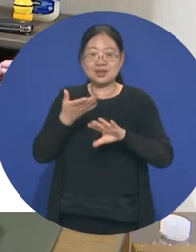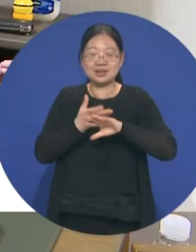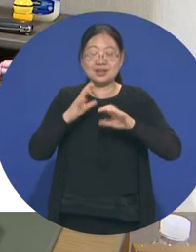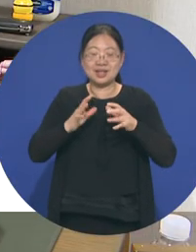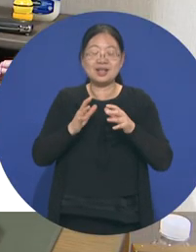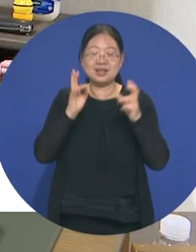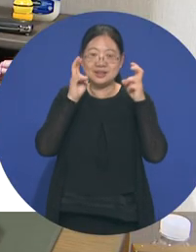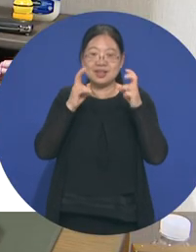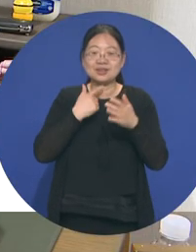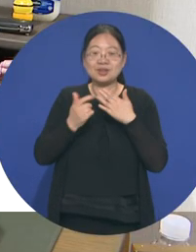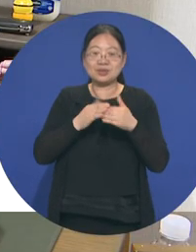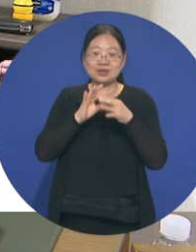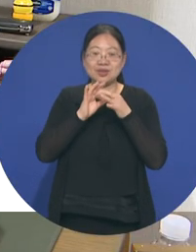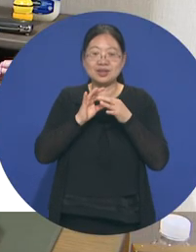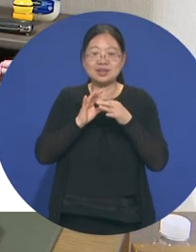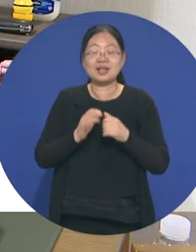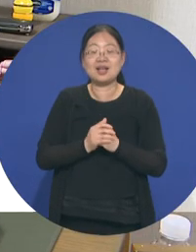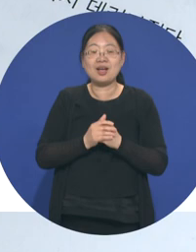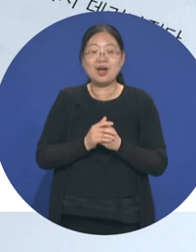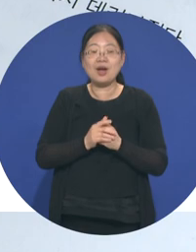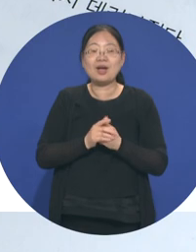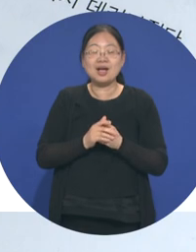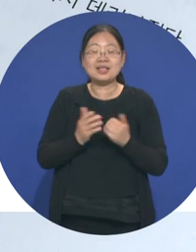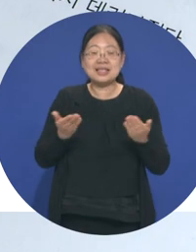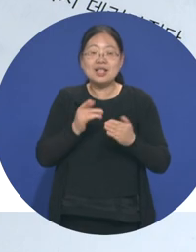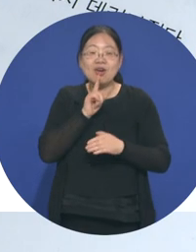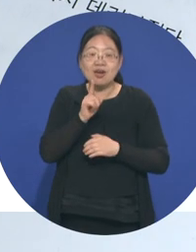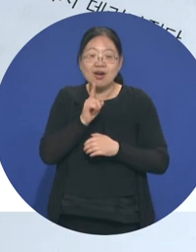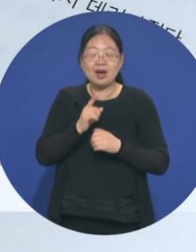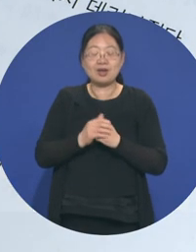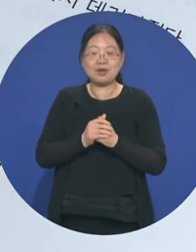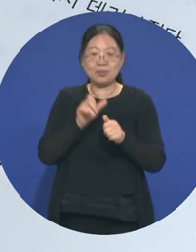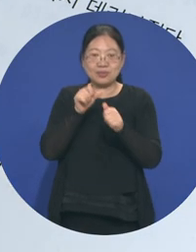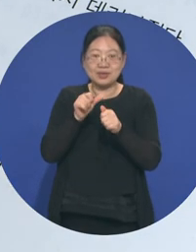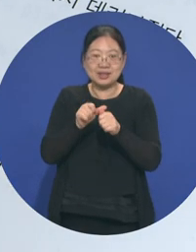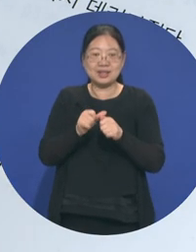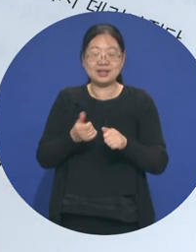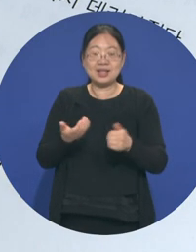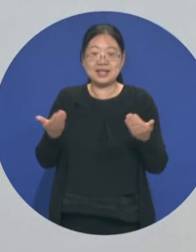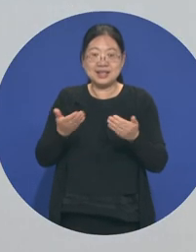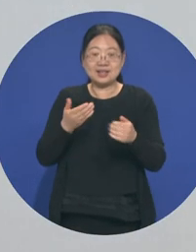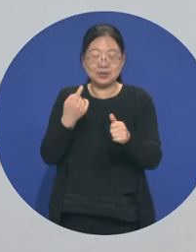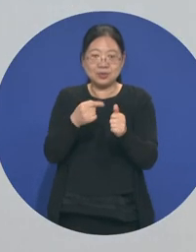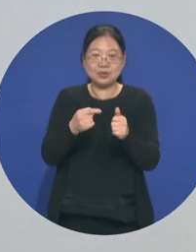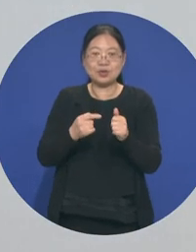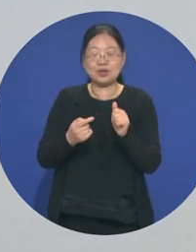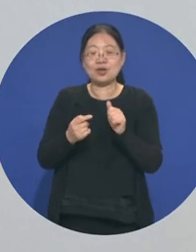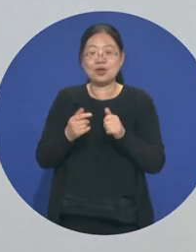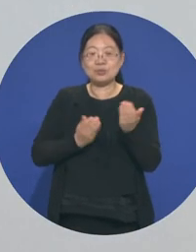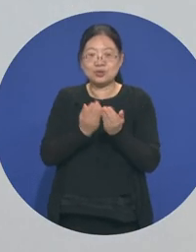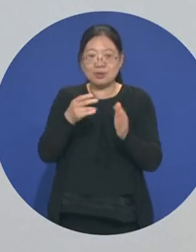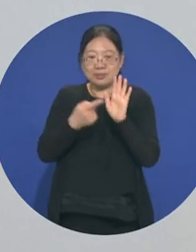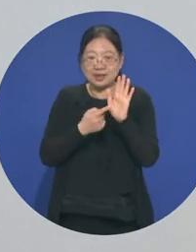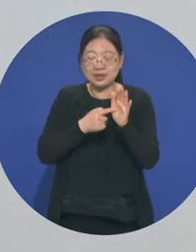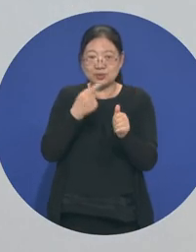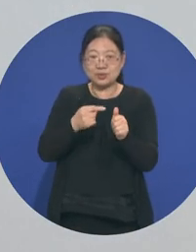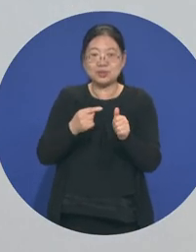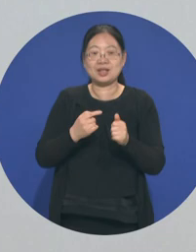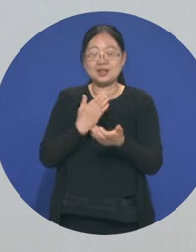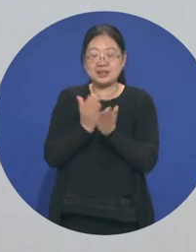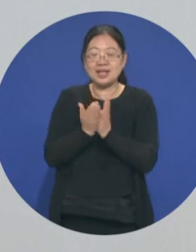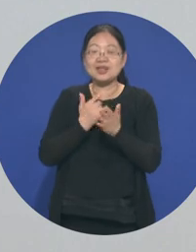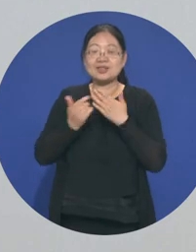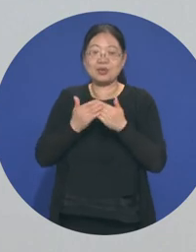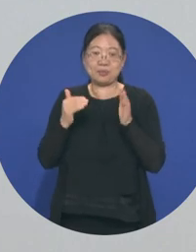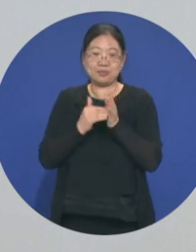해외 기업 체험으로 현재 실무 언어와 멘토링 직무교육 무형 마케팅 실습 해외 전수의 참여 등 다양하게